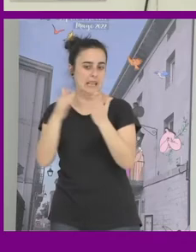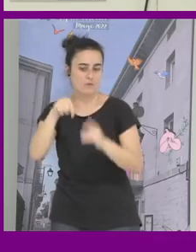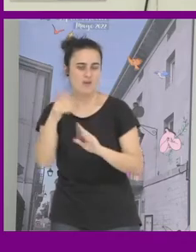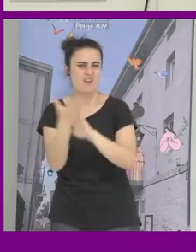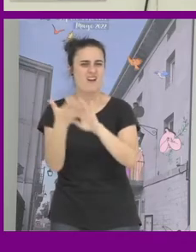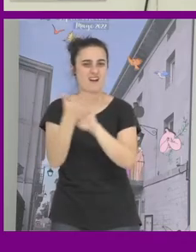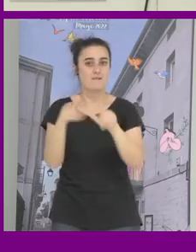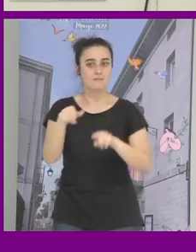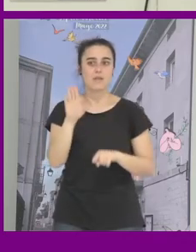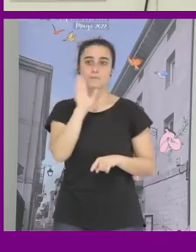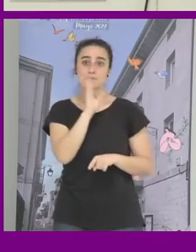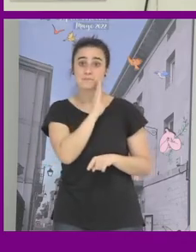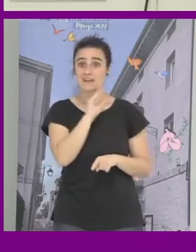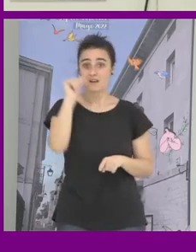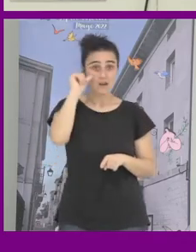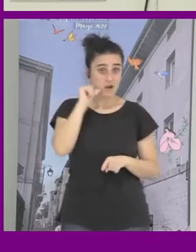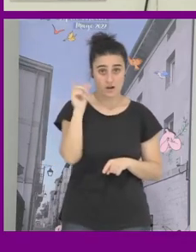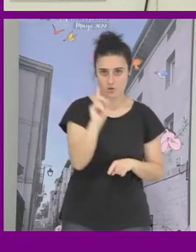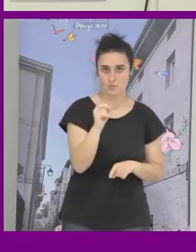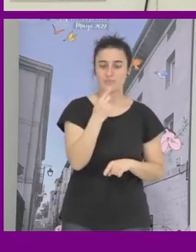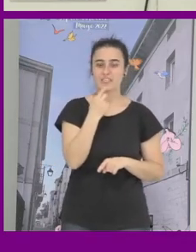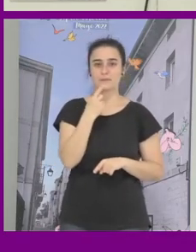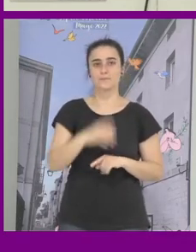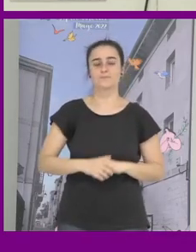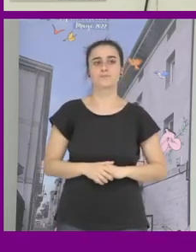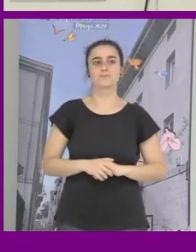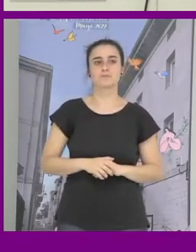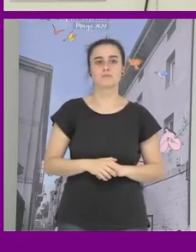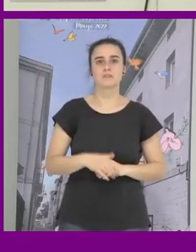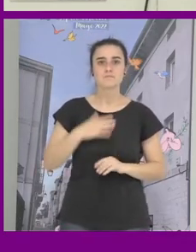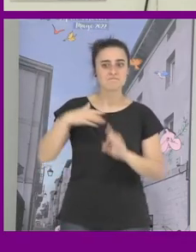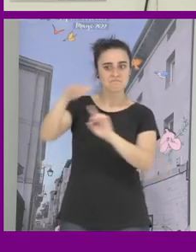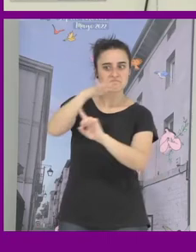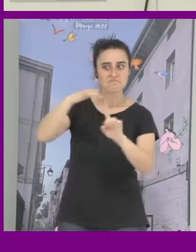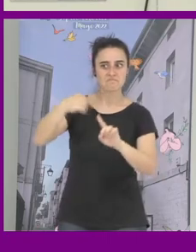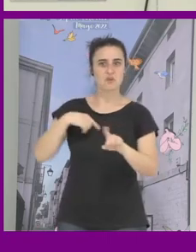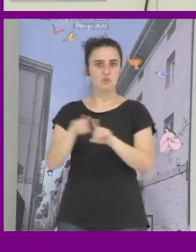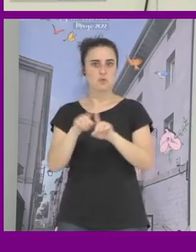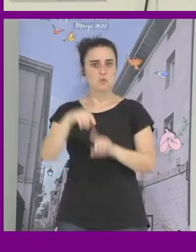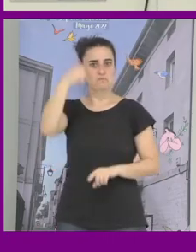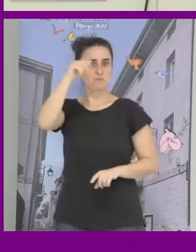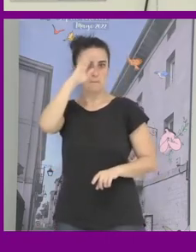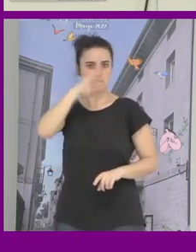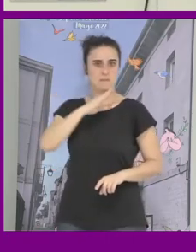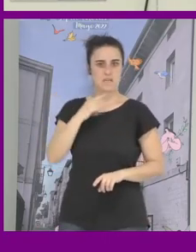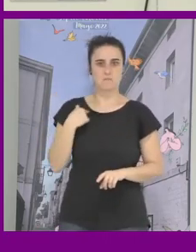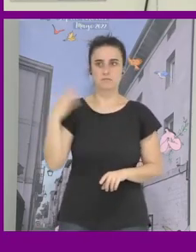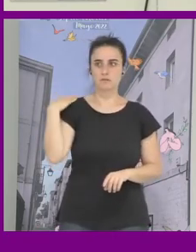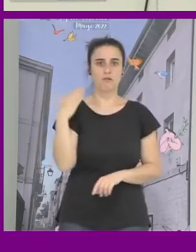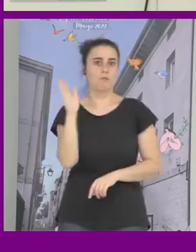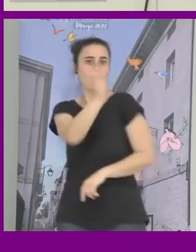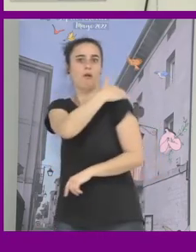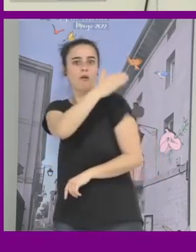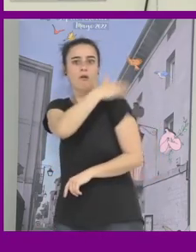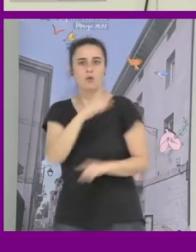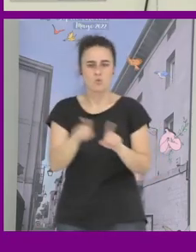boio ezaurdunak esaten du. Inguruan aita bezala tratatzen ninduten, bizkarrean zapladak ematen zizkidaten, baina